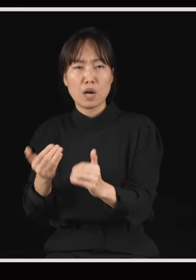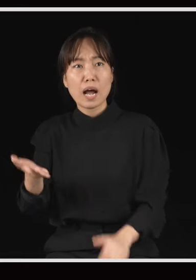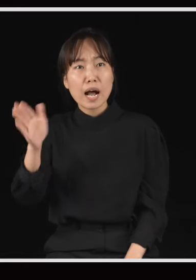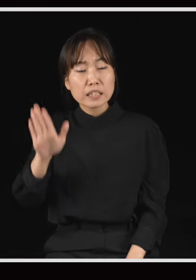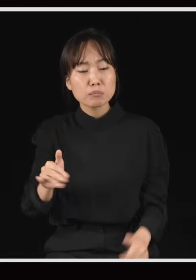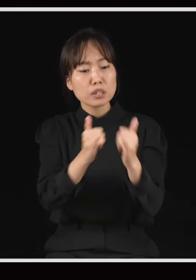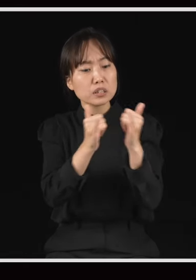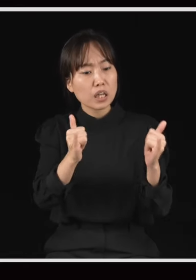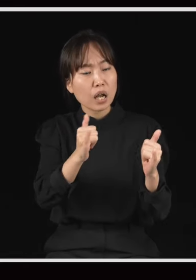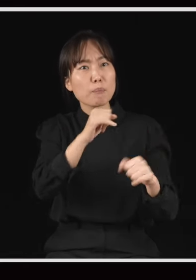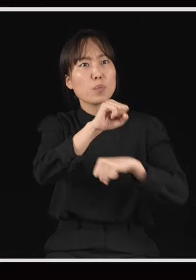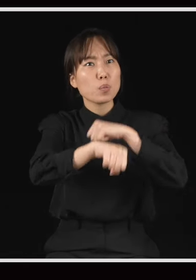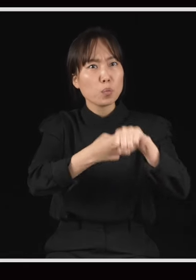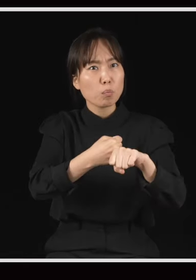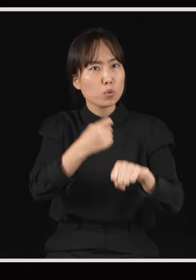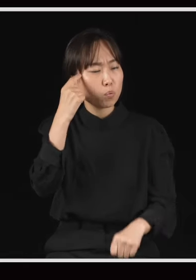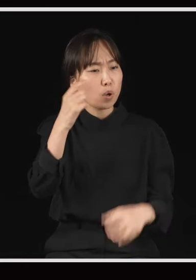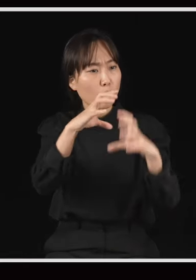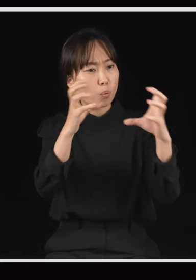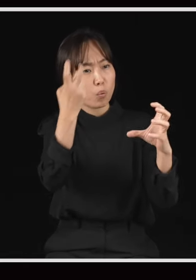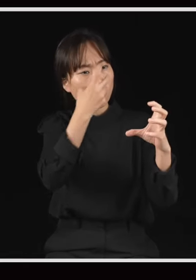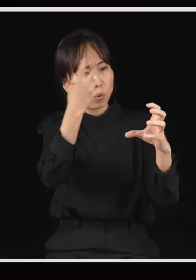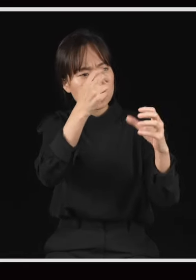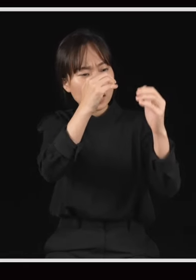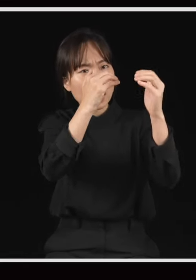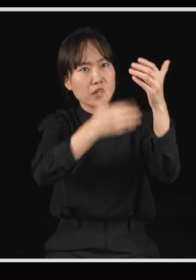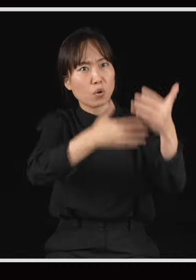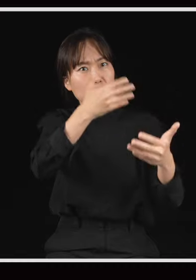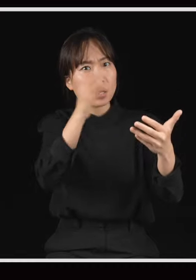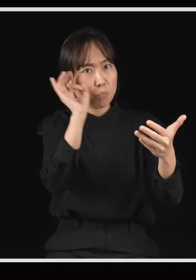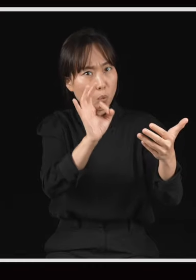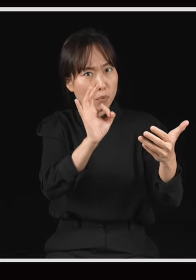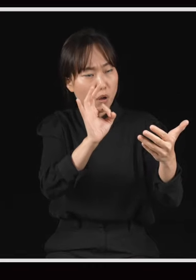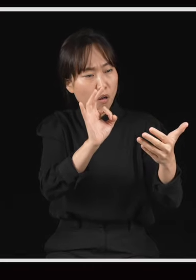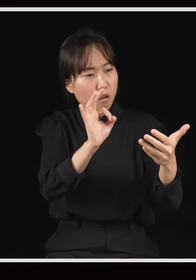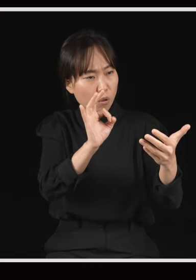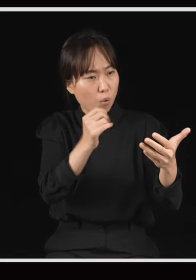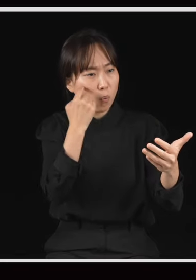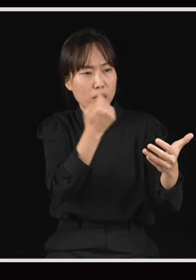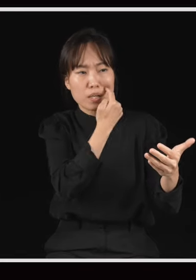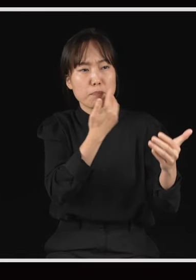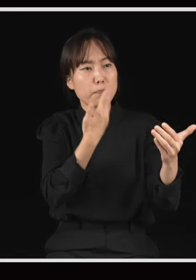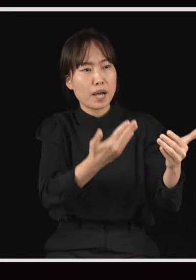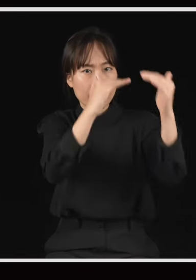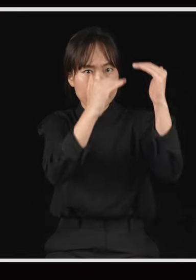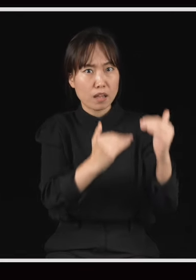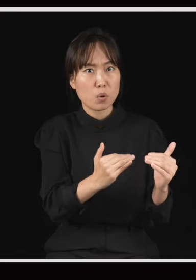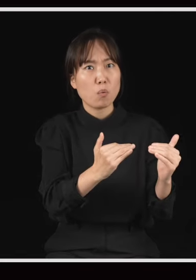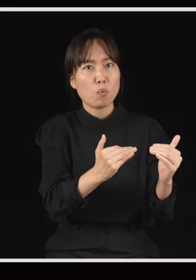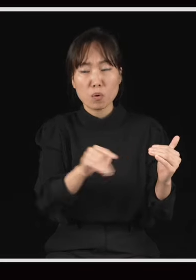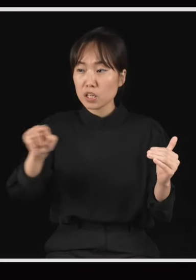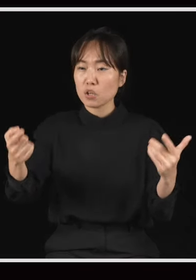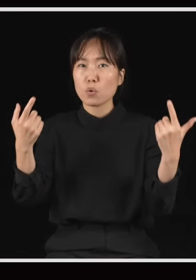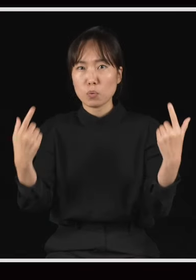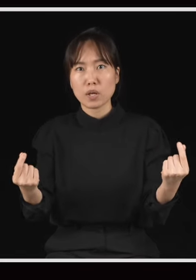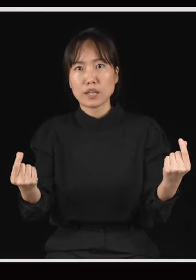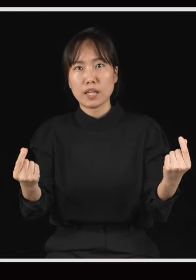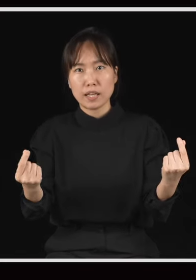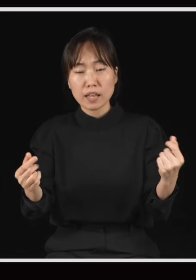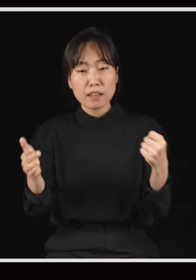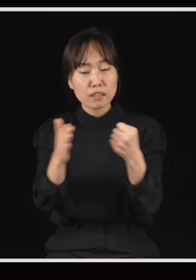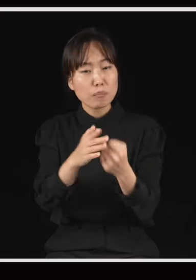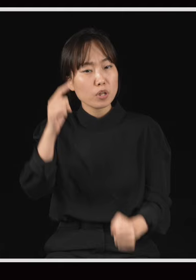그러니까 기능 영상을 통해서 사람이나 동물에서 이런 보상 회로나 이런 뇌의 변화나 이런 것들을 관찰해